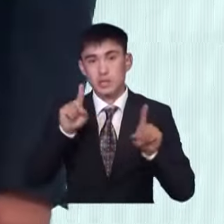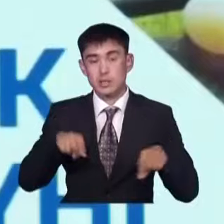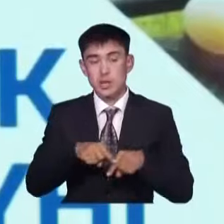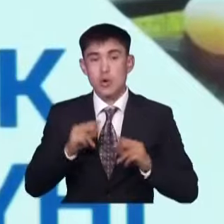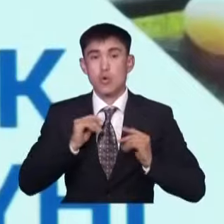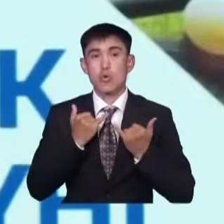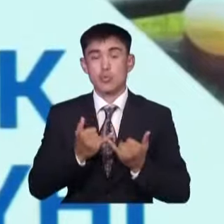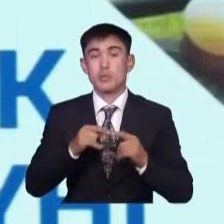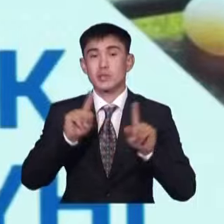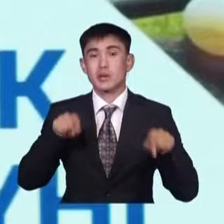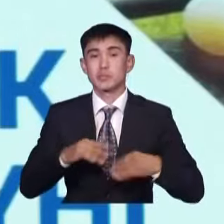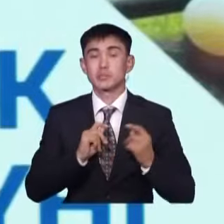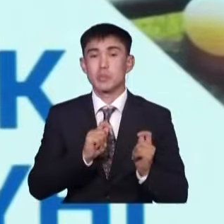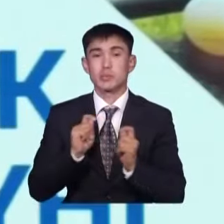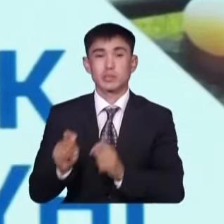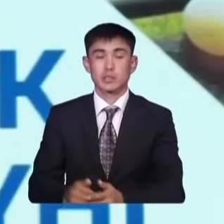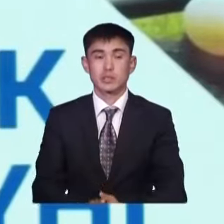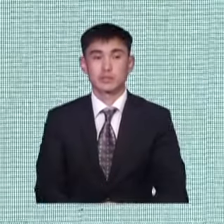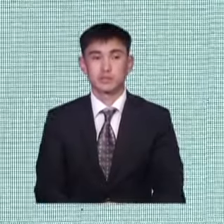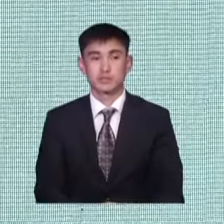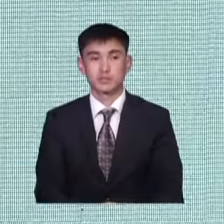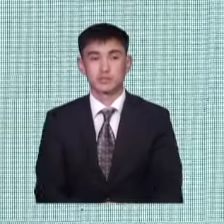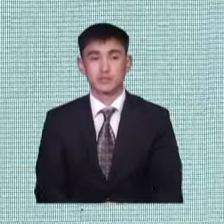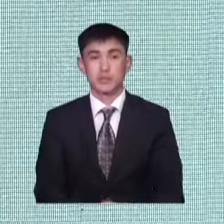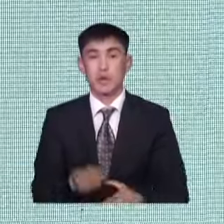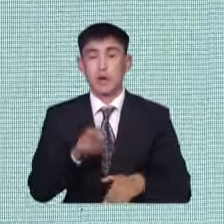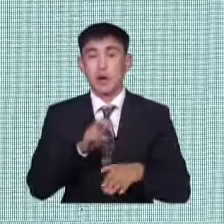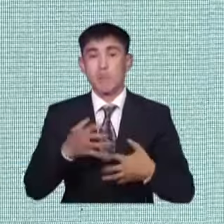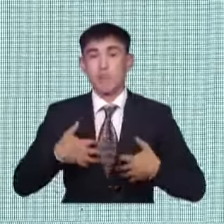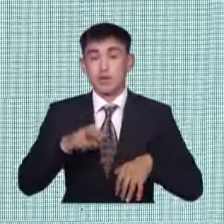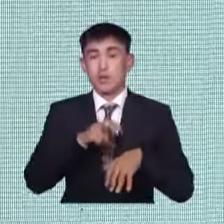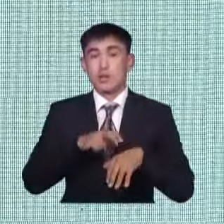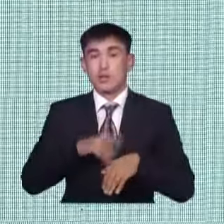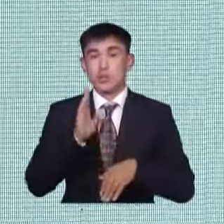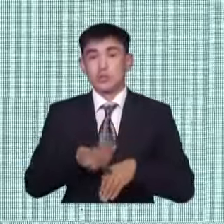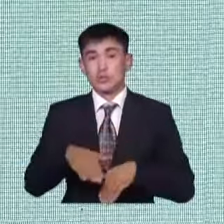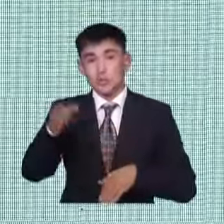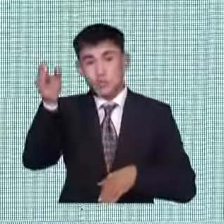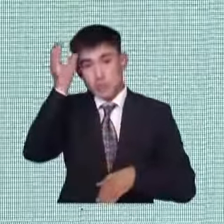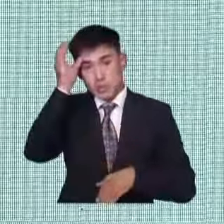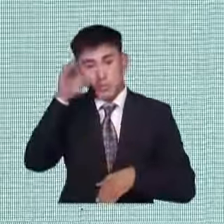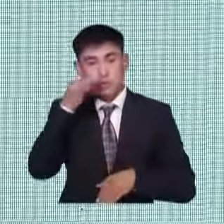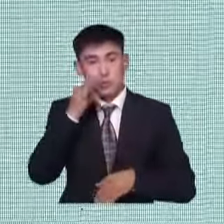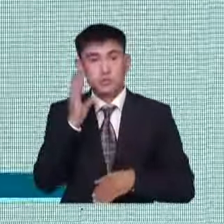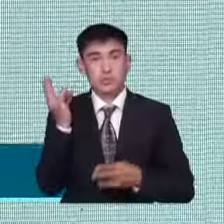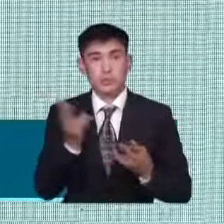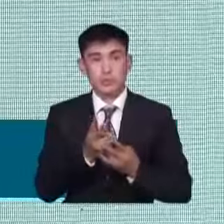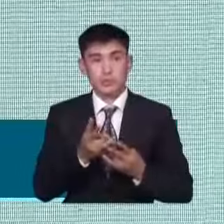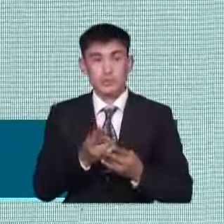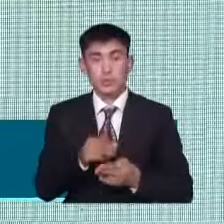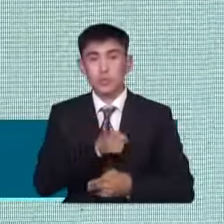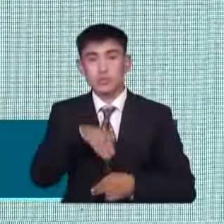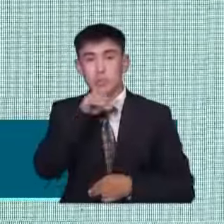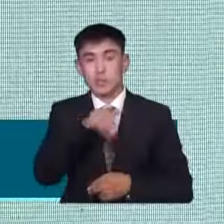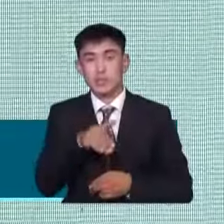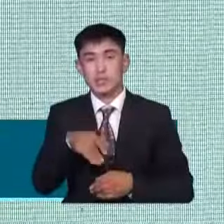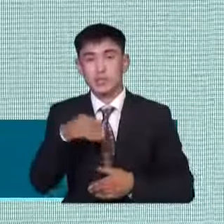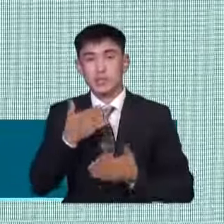құрмет грамотасымен марапатталды. Мал дәрігері болу үшін білімділік пен біліктілік, өз мамандығына